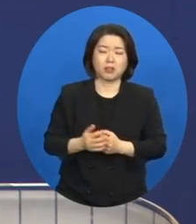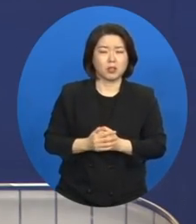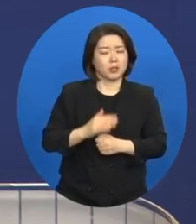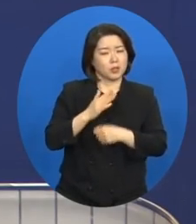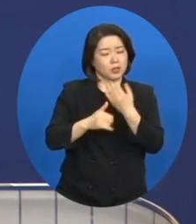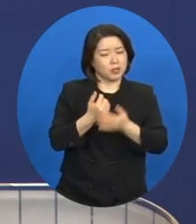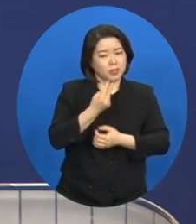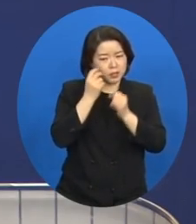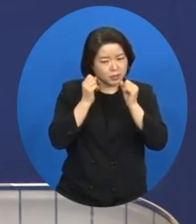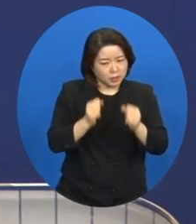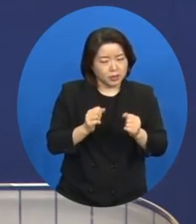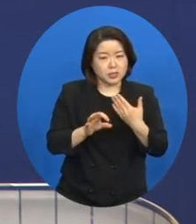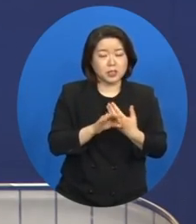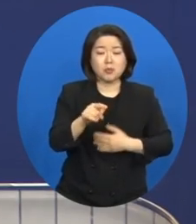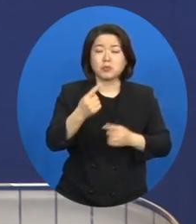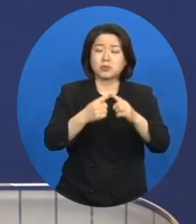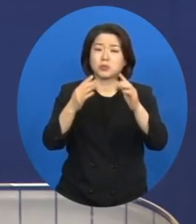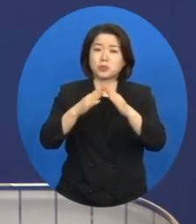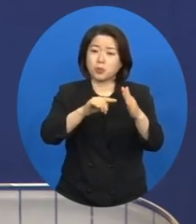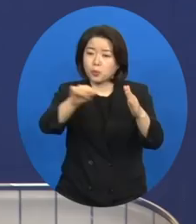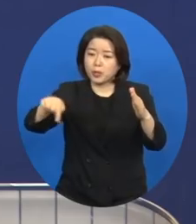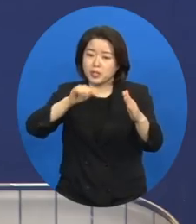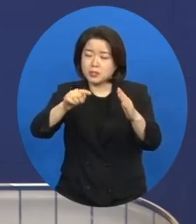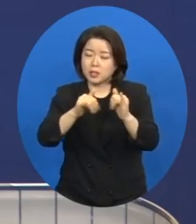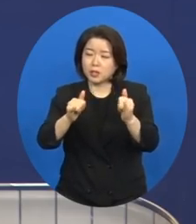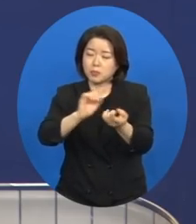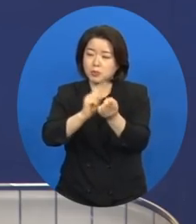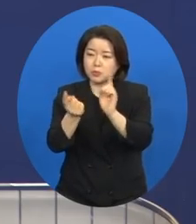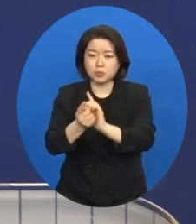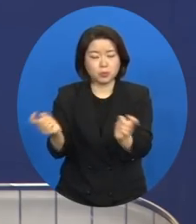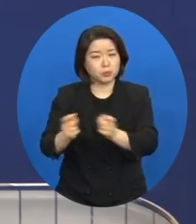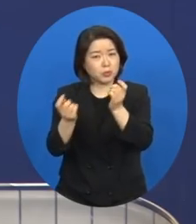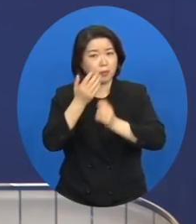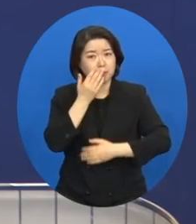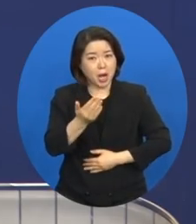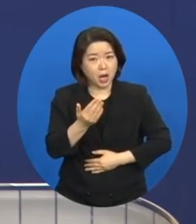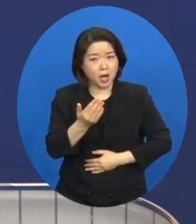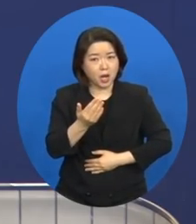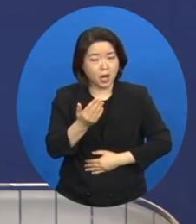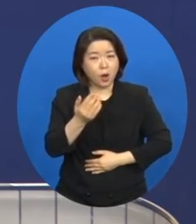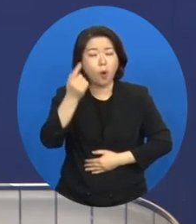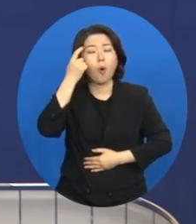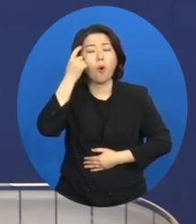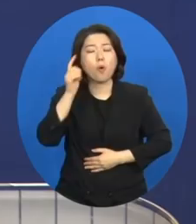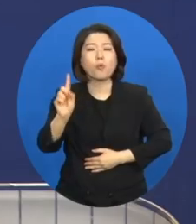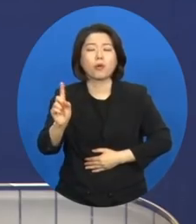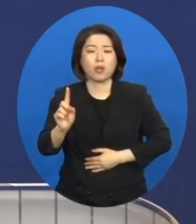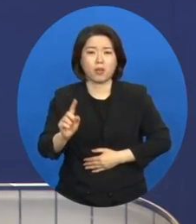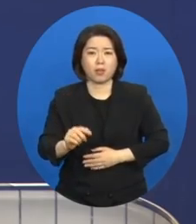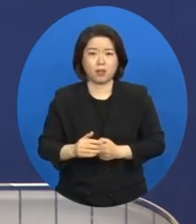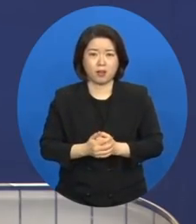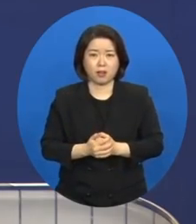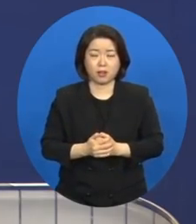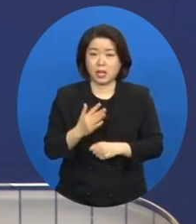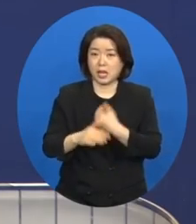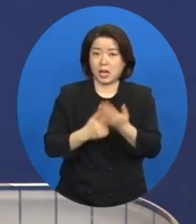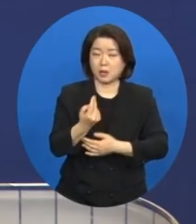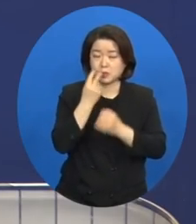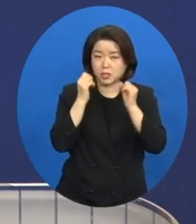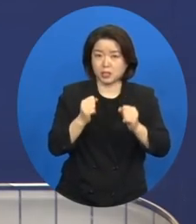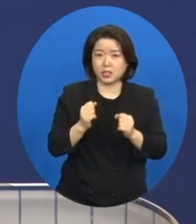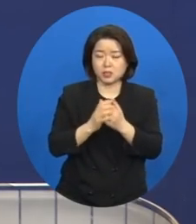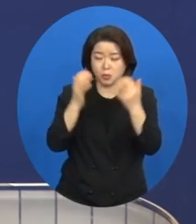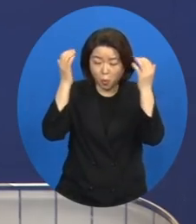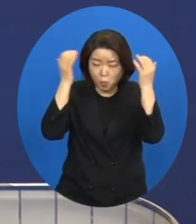살아계시다면, 임재하시다면 그 교회에 있는 사람들이 어떻게 서로 싸울 수가 있느냐는 거죠. 하나님이 살아계시면 어떻게 그런 고통이 있을